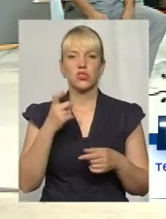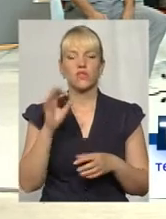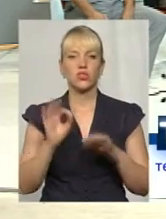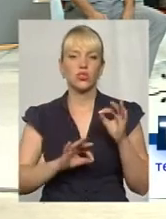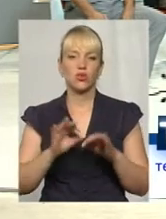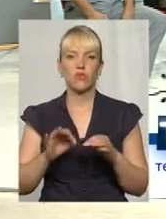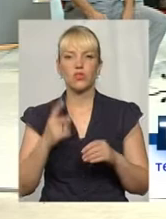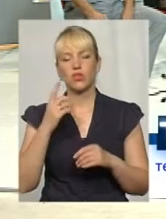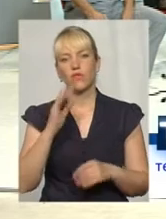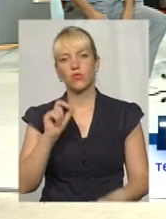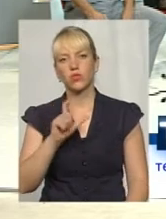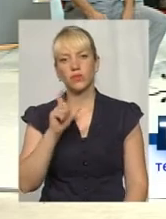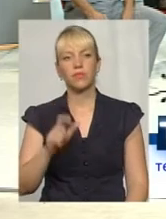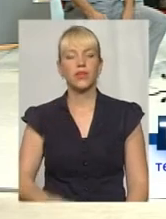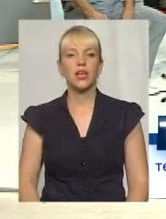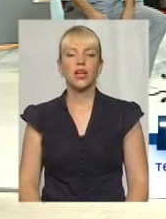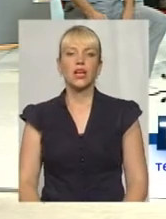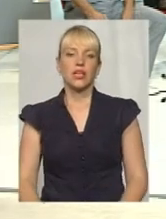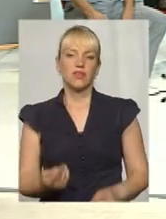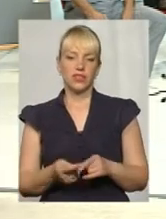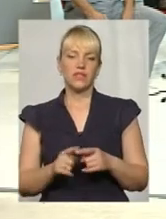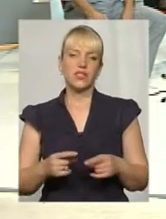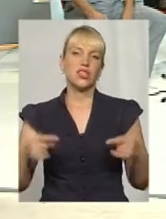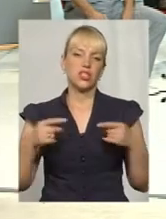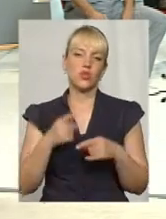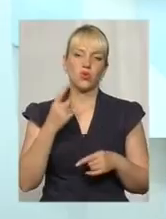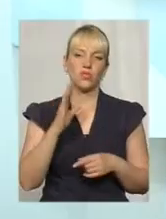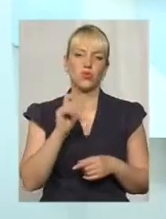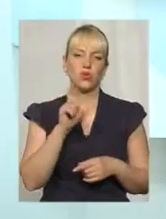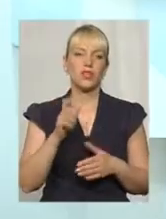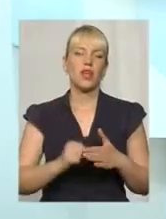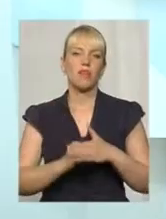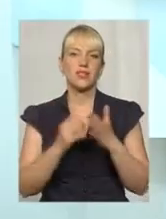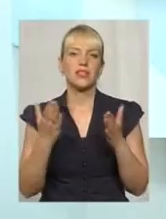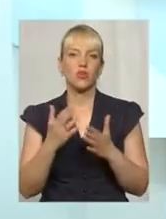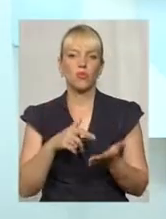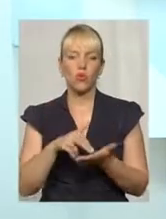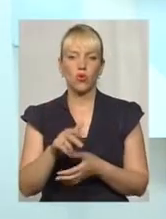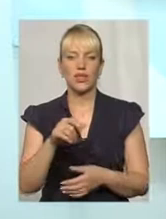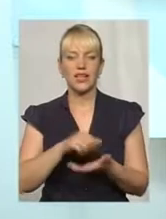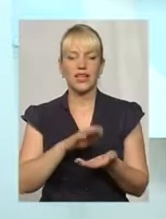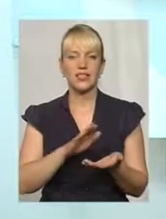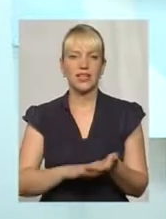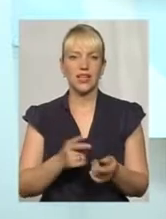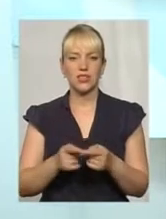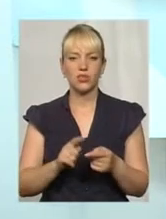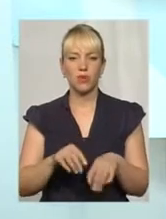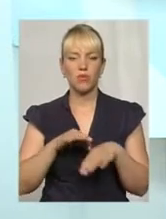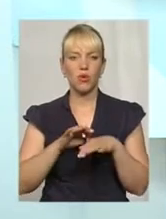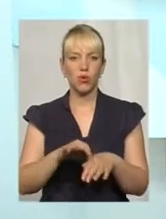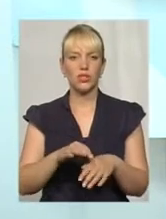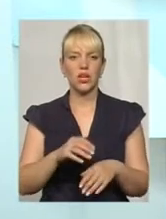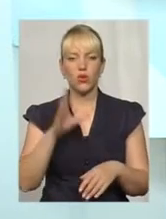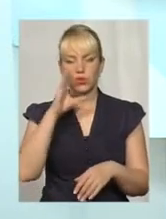з одним вузом? Ні, він визначається з одним вузом, на базі якого він проходить реєстрацію, проходить успішно ЗНО,